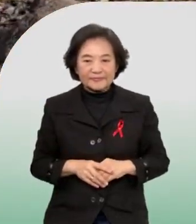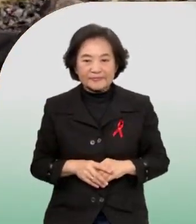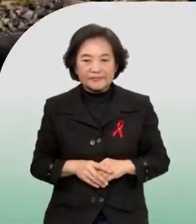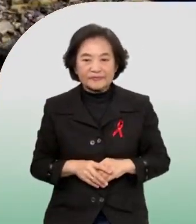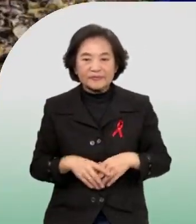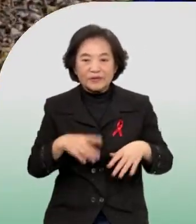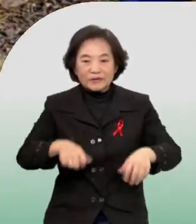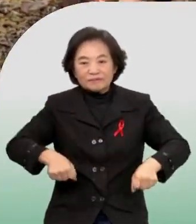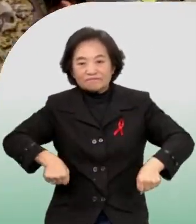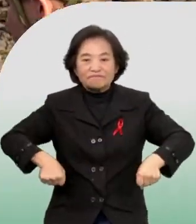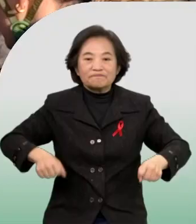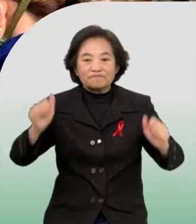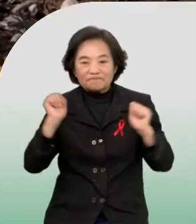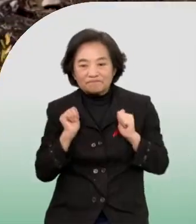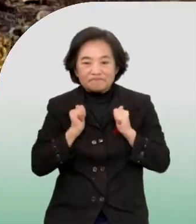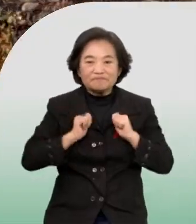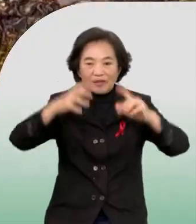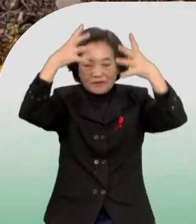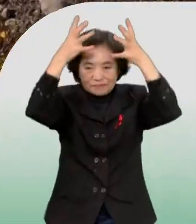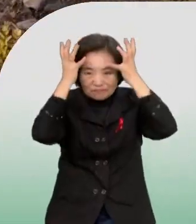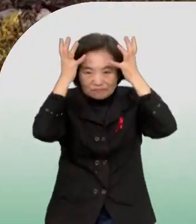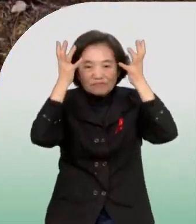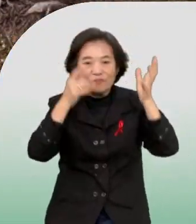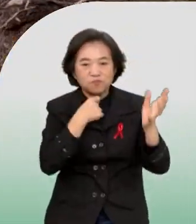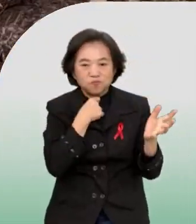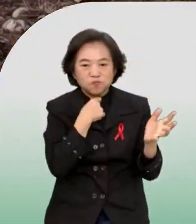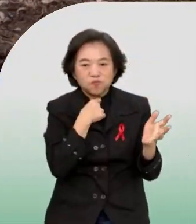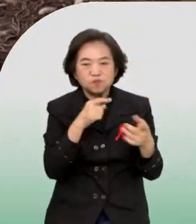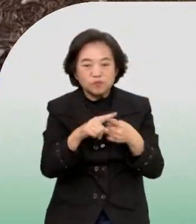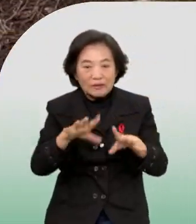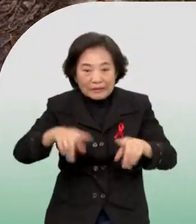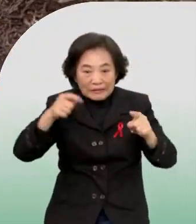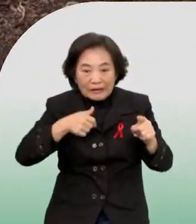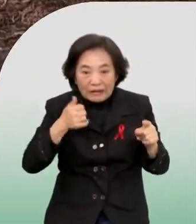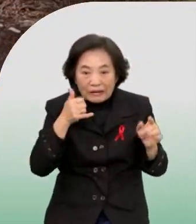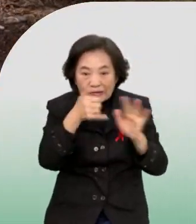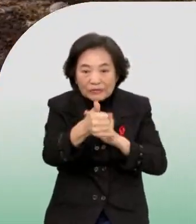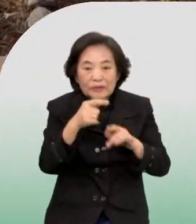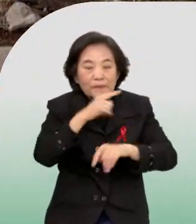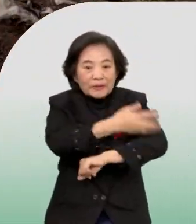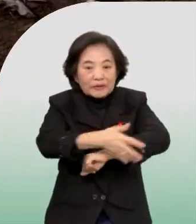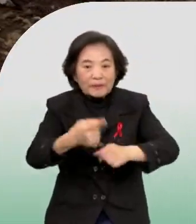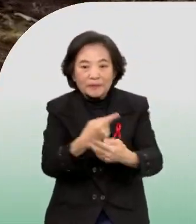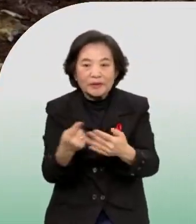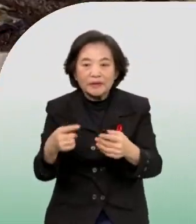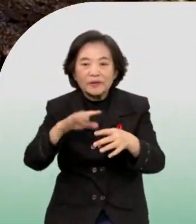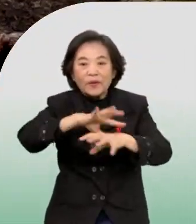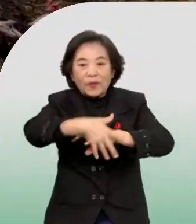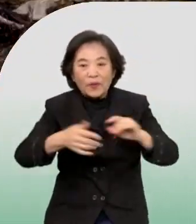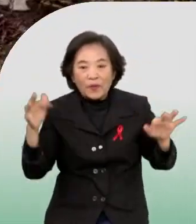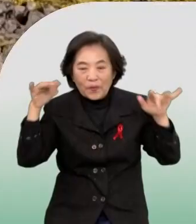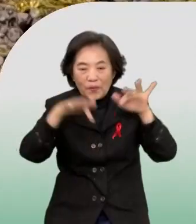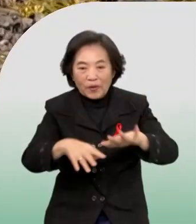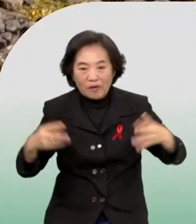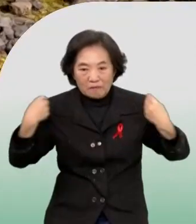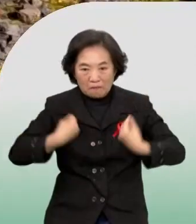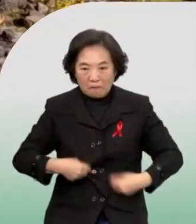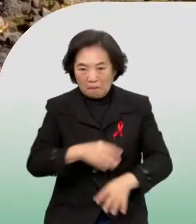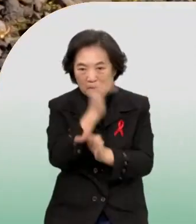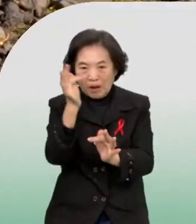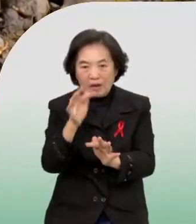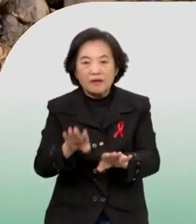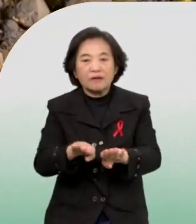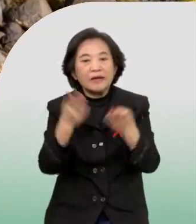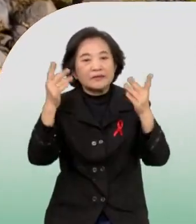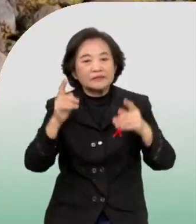樹紅那頂棕皮，跳那帶頂安全帽，跳一拜來到冰島的國外遊客，全副武裝，翻起輕